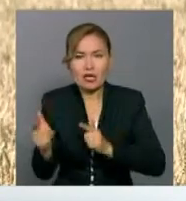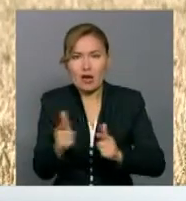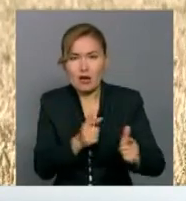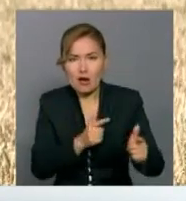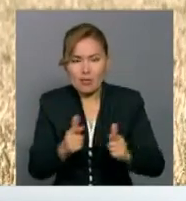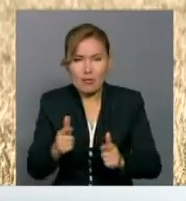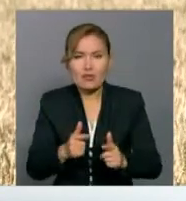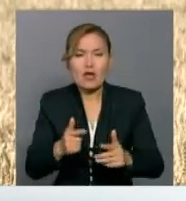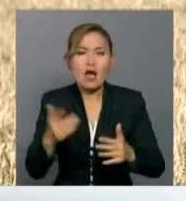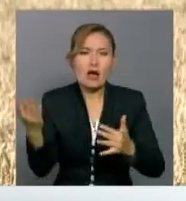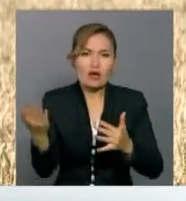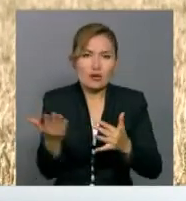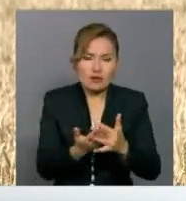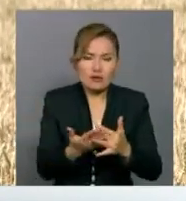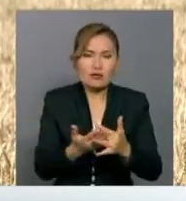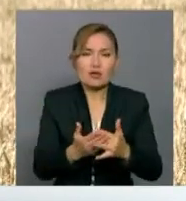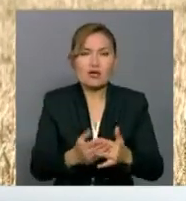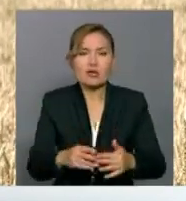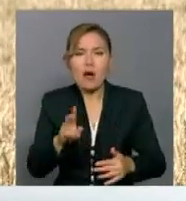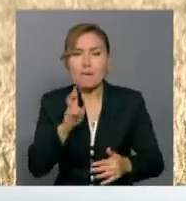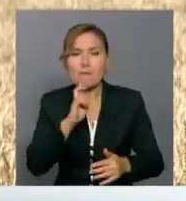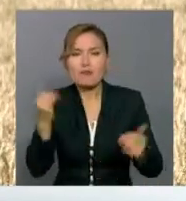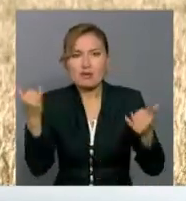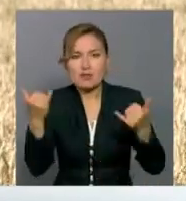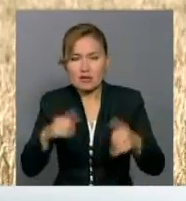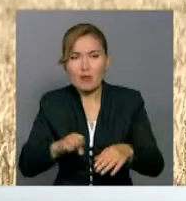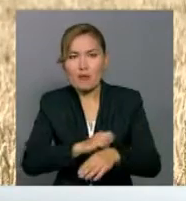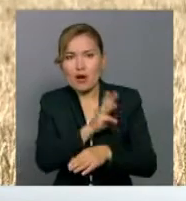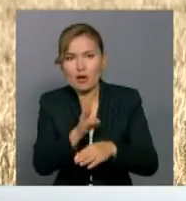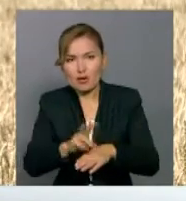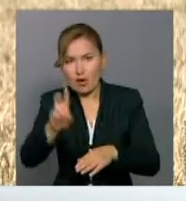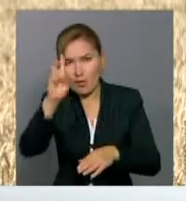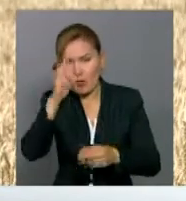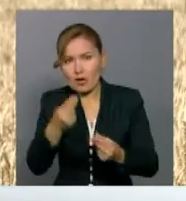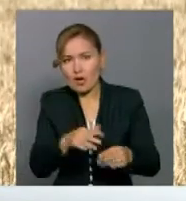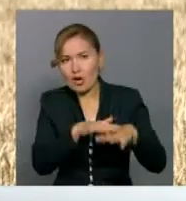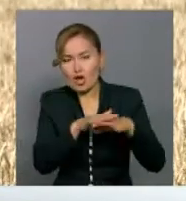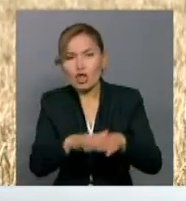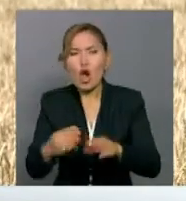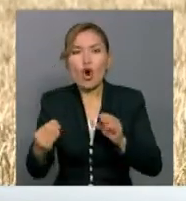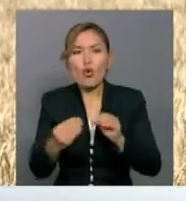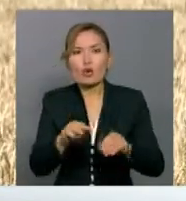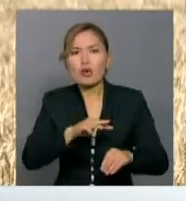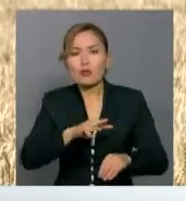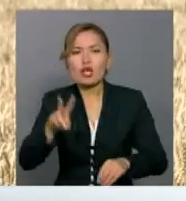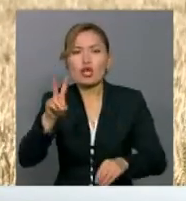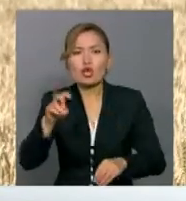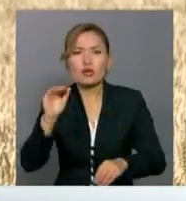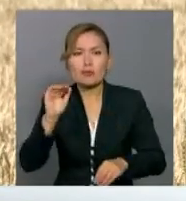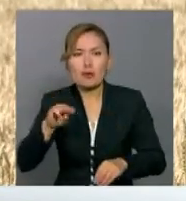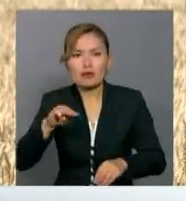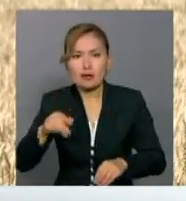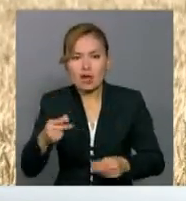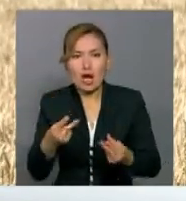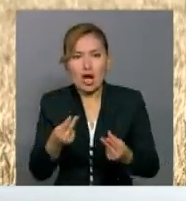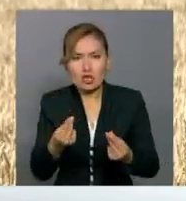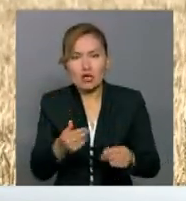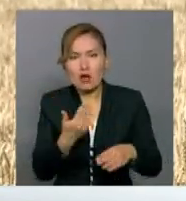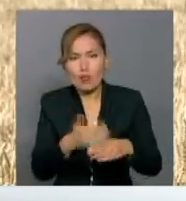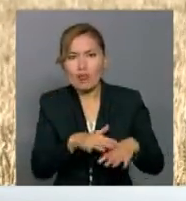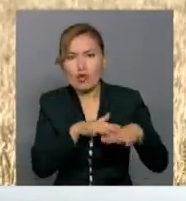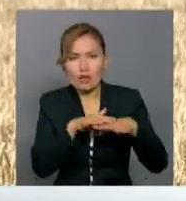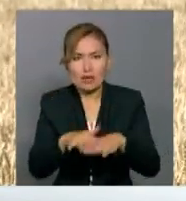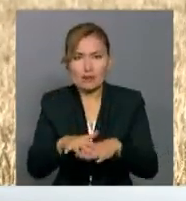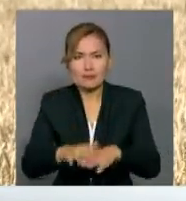арзандатылған жанармаймен қамтамасыз етілу үшін ел қазынасынан 10 200 000 теңгеден астам қаржы